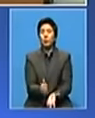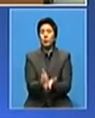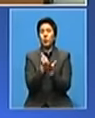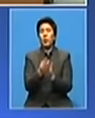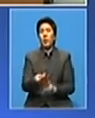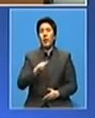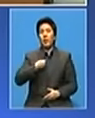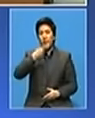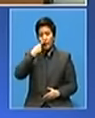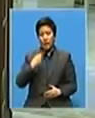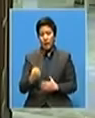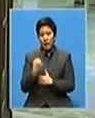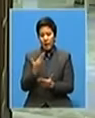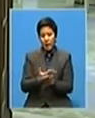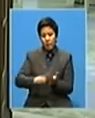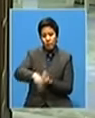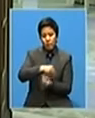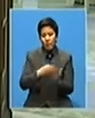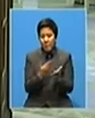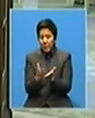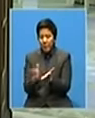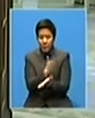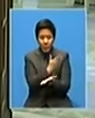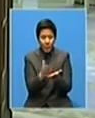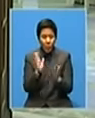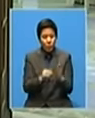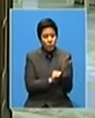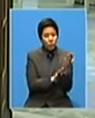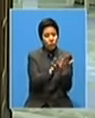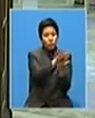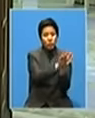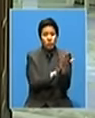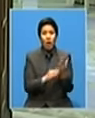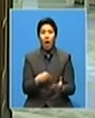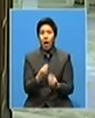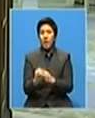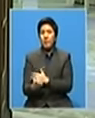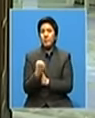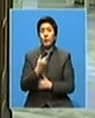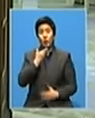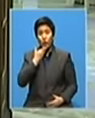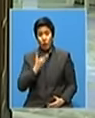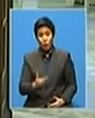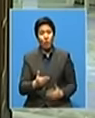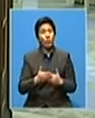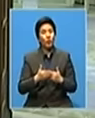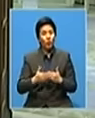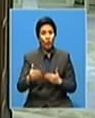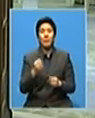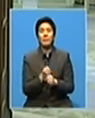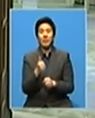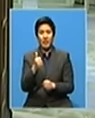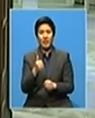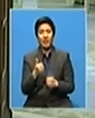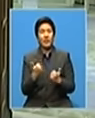ญที่จะเป็นการกระจายรายได้ไปสู่ภูมิภาคนะครับแล้วก็ส่งเสริมเศรษฐกิจประเทศให้มีความมั่นคงต่อไปในระยะยาว